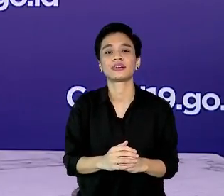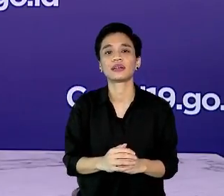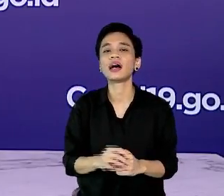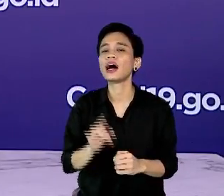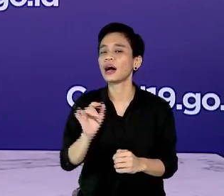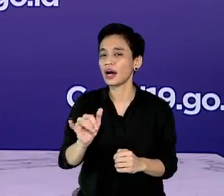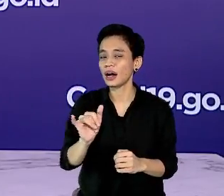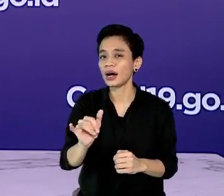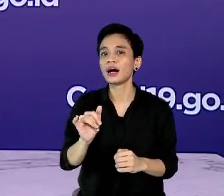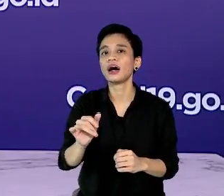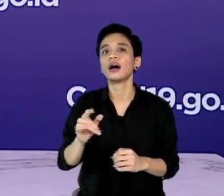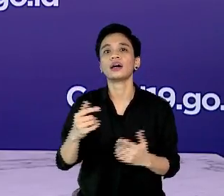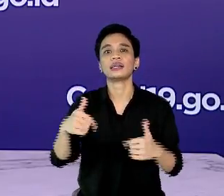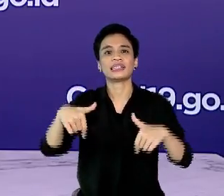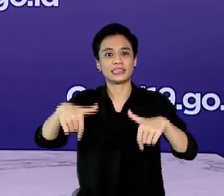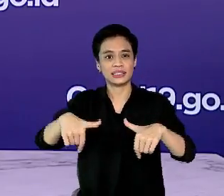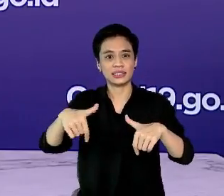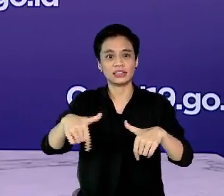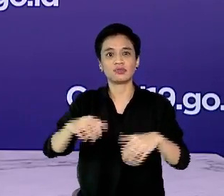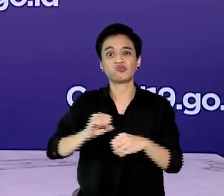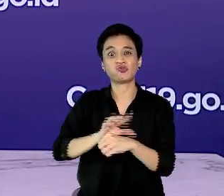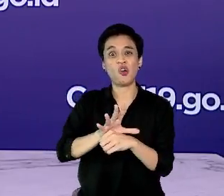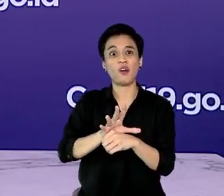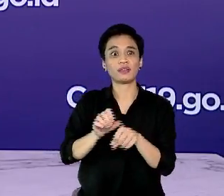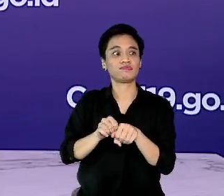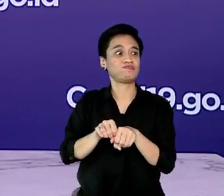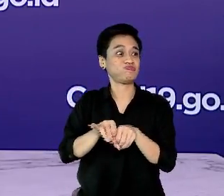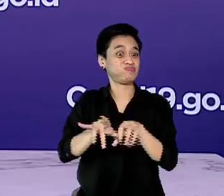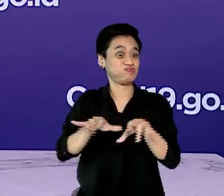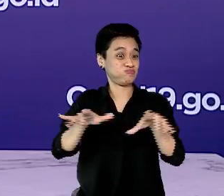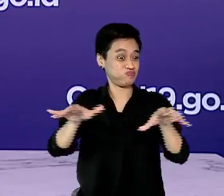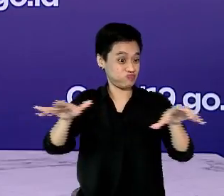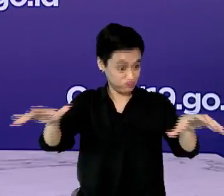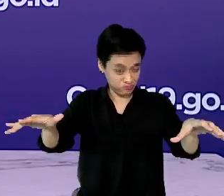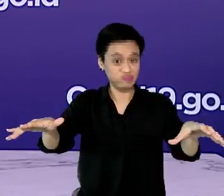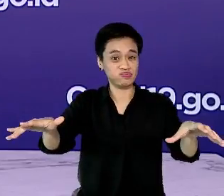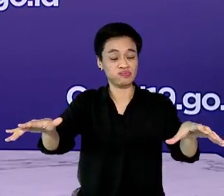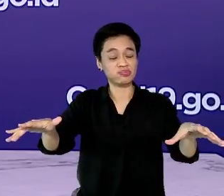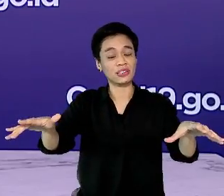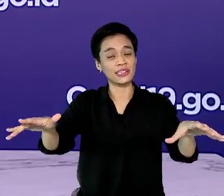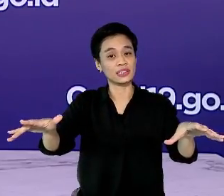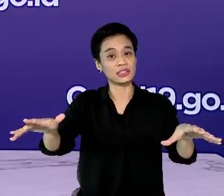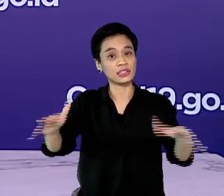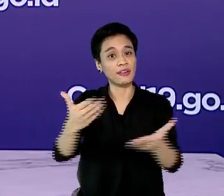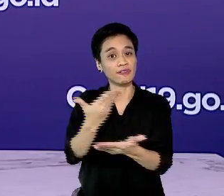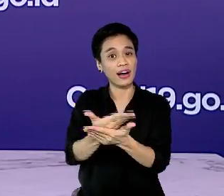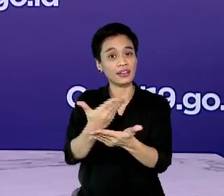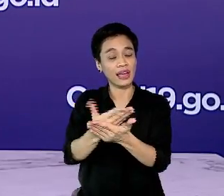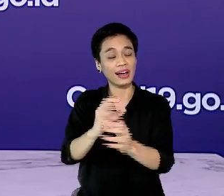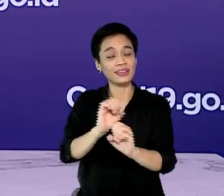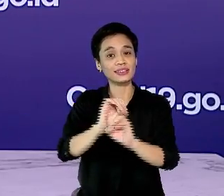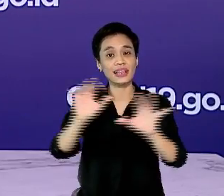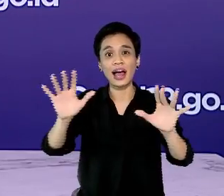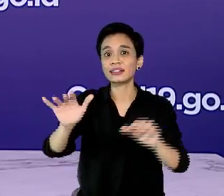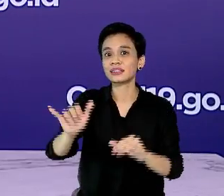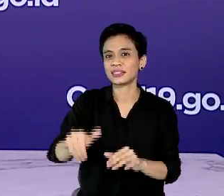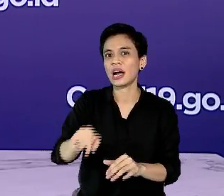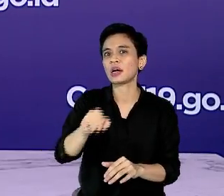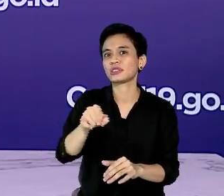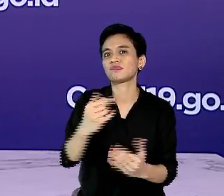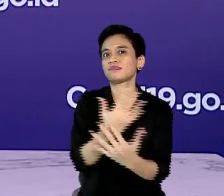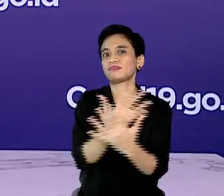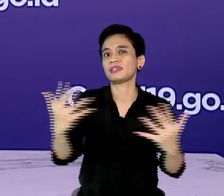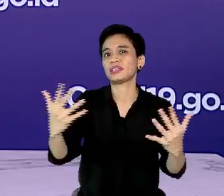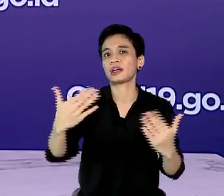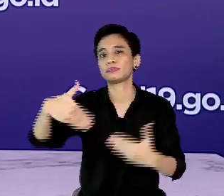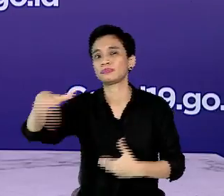Peningkatan penularan yang terjadi pada saat ini menurut kami sudah jelas kaitannya dengan mobilitas